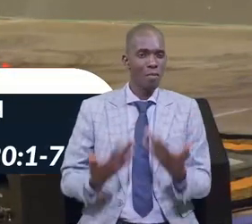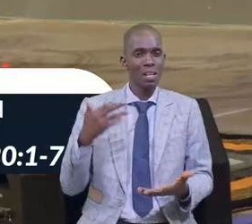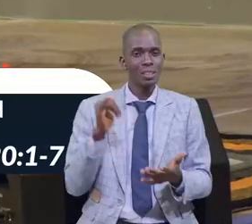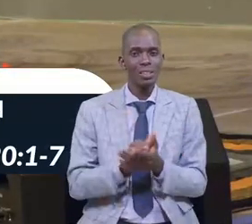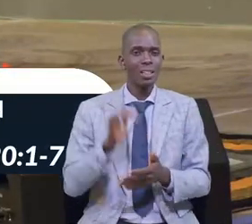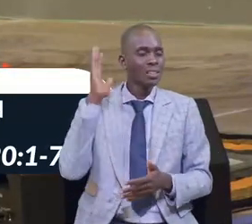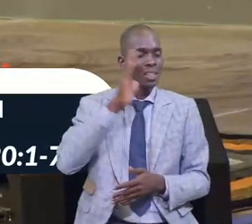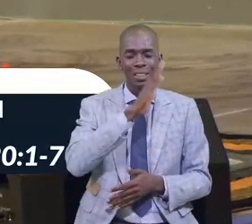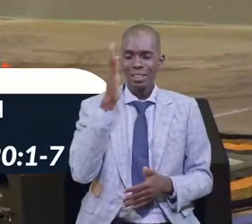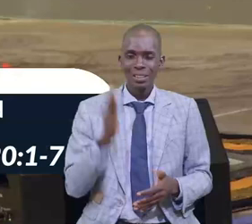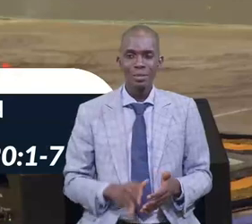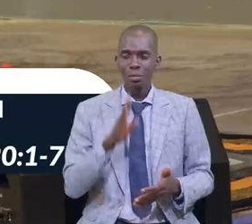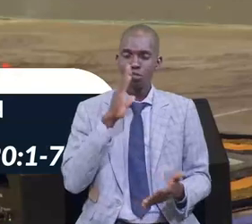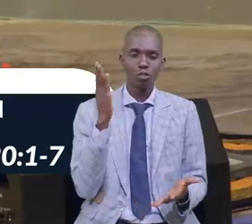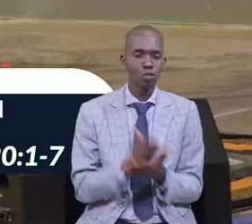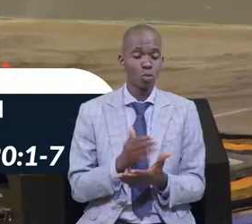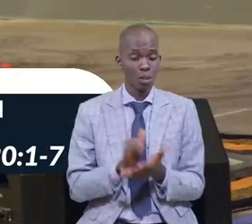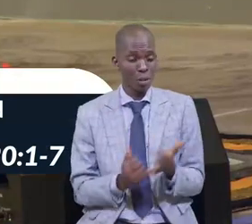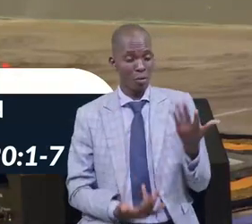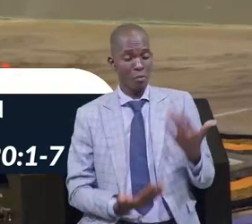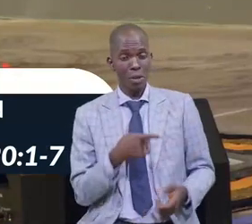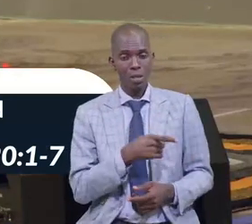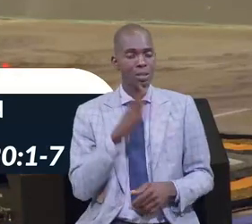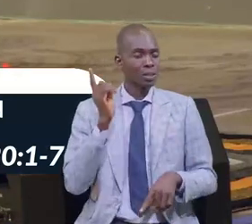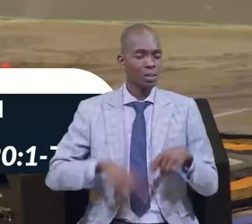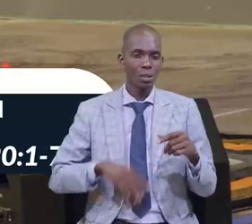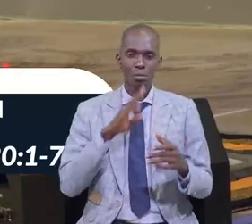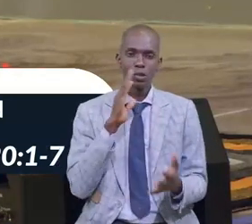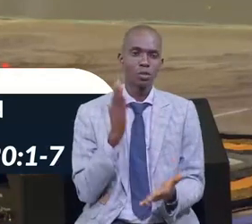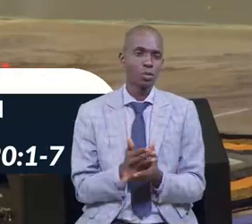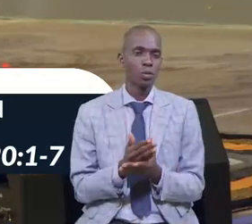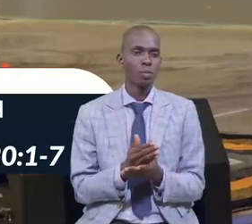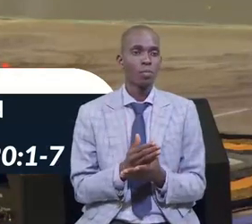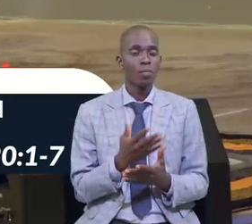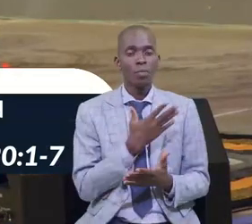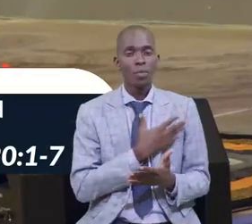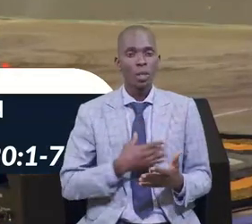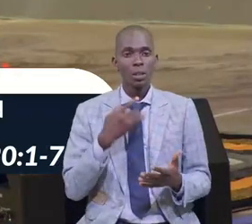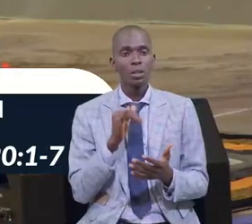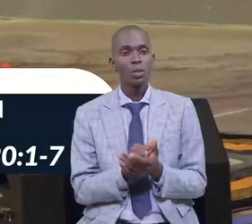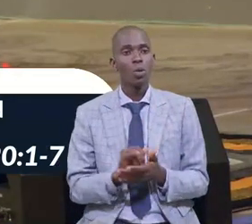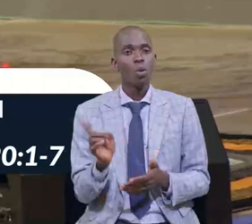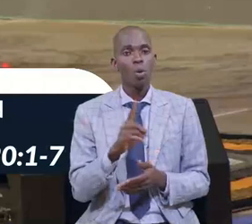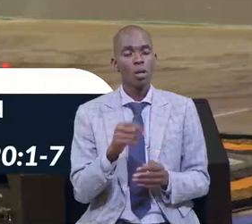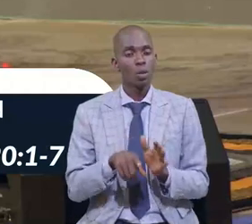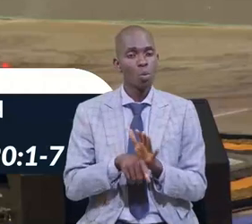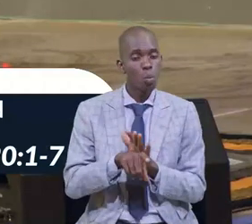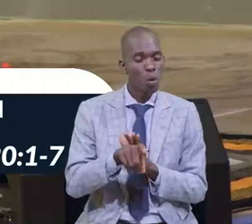ne s'éteint point. Le feu ne s'éteindra jamais. Là où